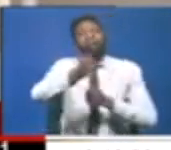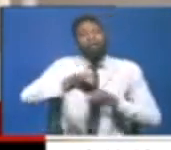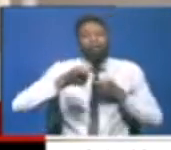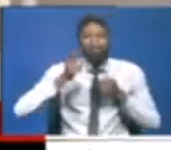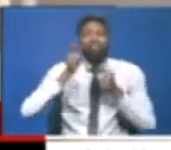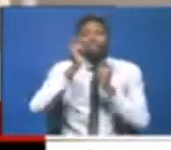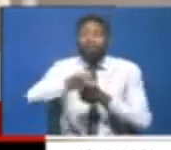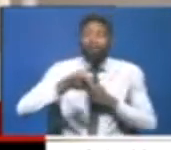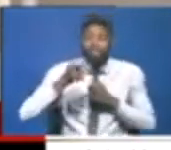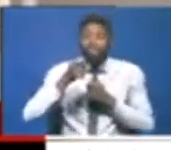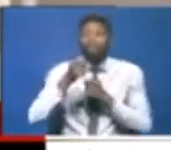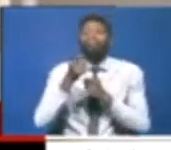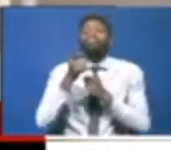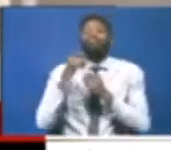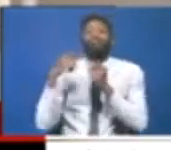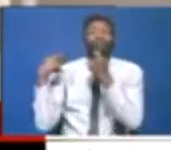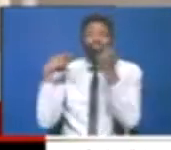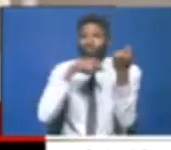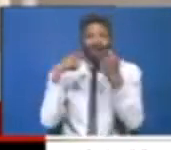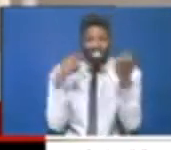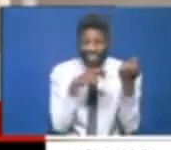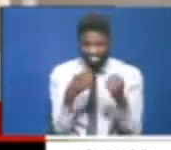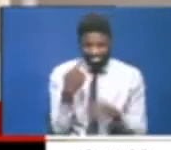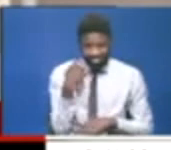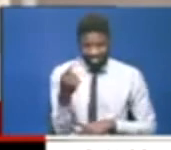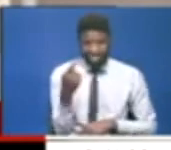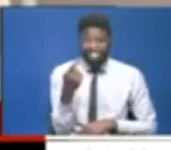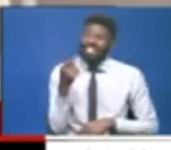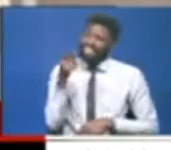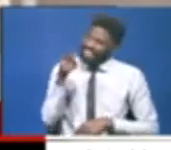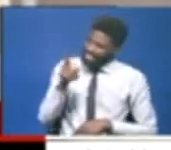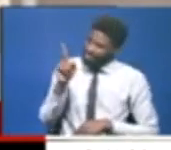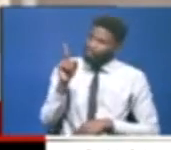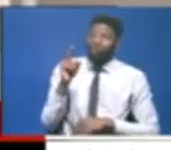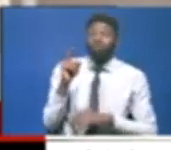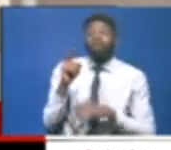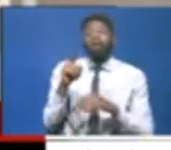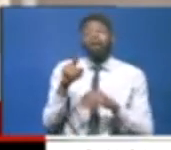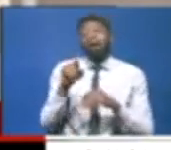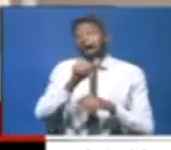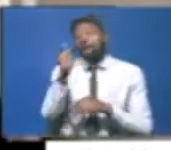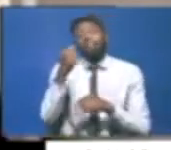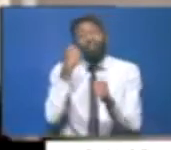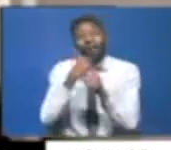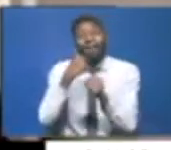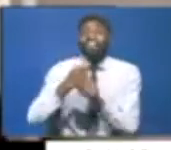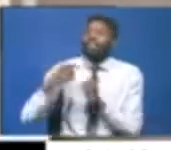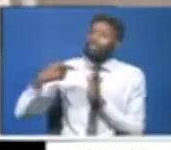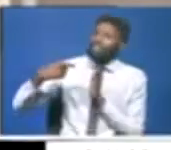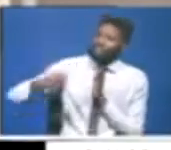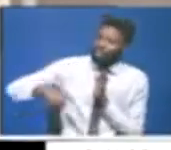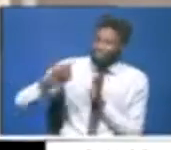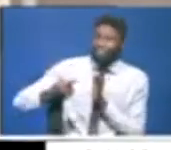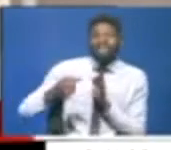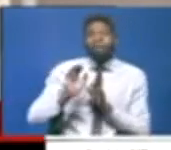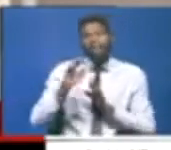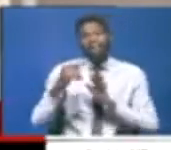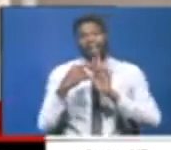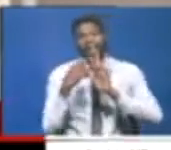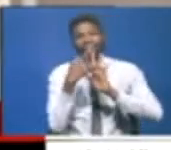kazi ya kupanda miwa. Au wakulima ama wale ambao wanafanya kazi kwa viwanda, hizi fingerprints zao